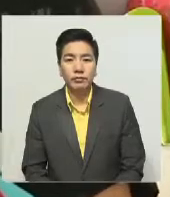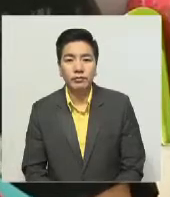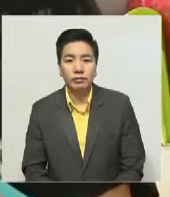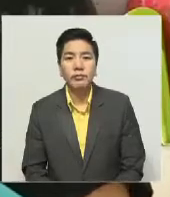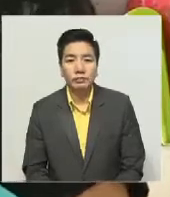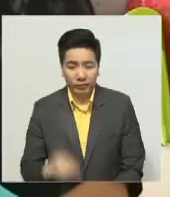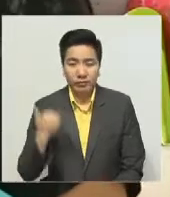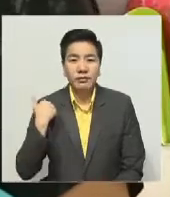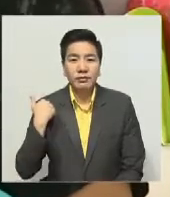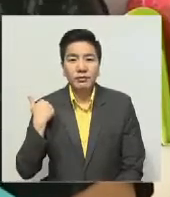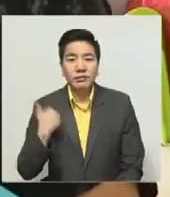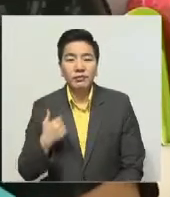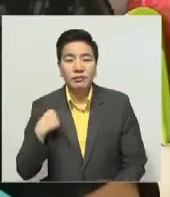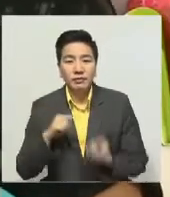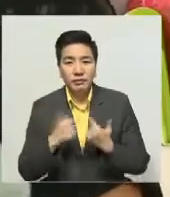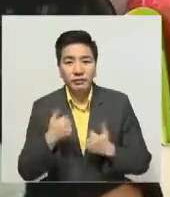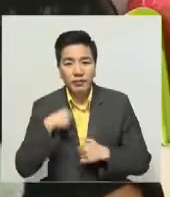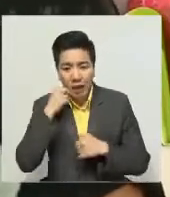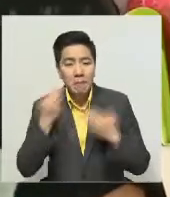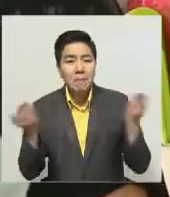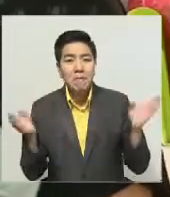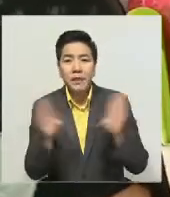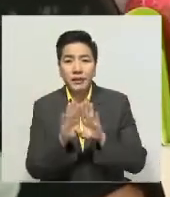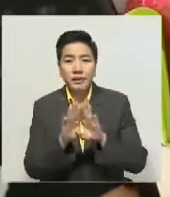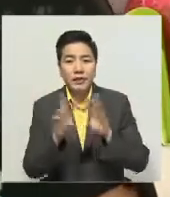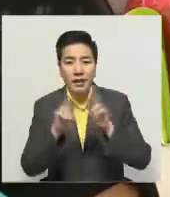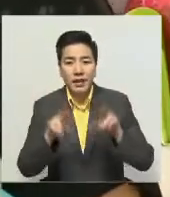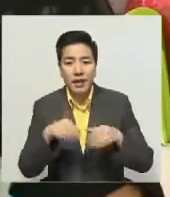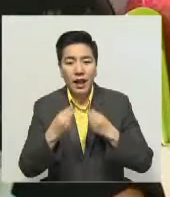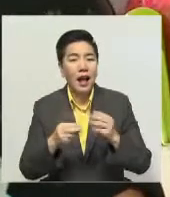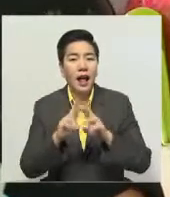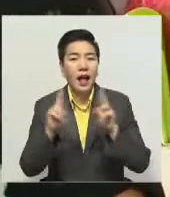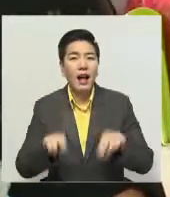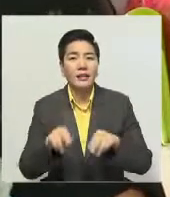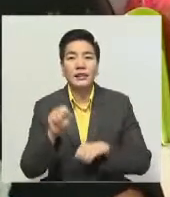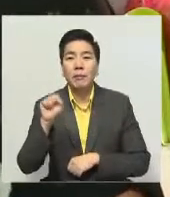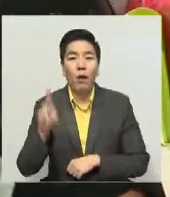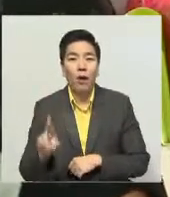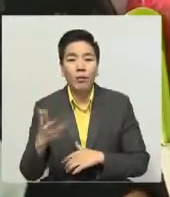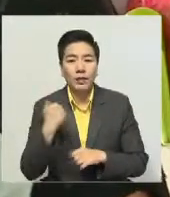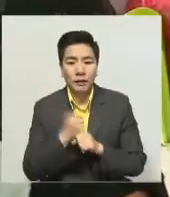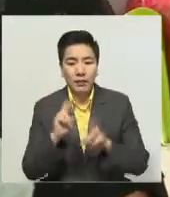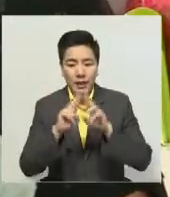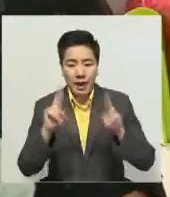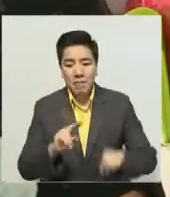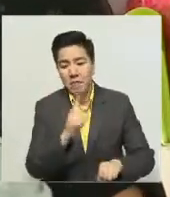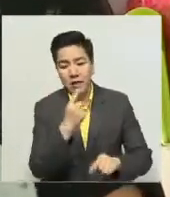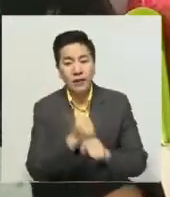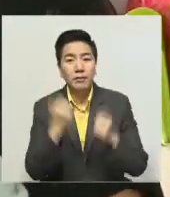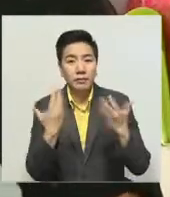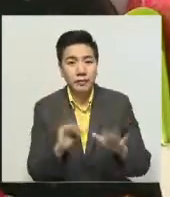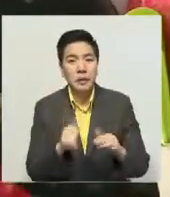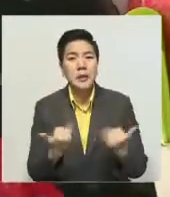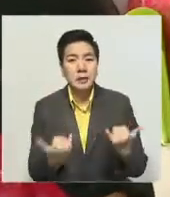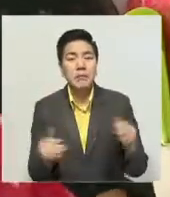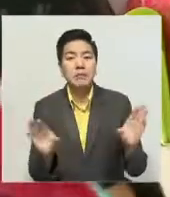มีค่ะเพราะว่าพี่ต้องปิดร้านเลยอะค่ะเพราะว่าพี่ยังไม่มีร้านสำรองอะไรเงี้ยก็ยังทำร้านใหม่ยังไม่เสร็จก็ต้องปิด